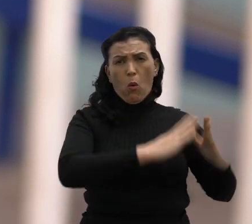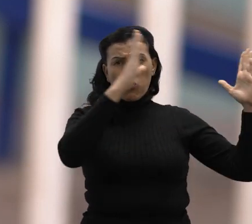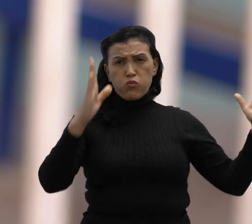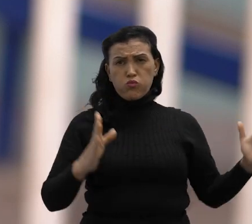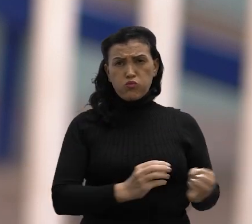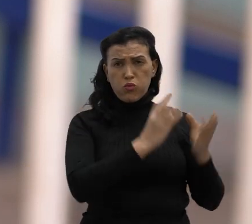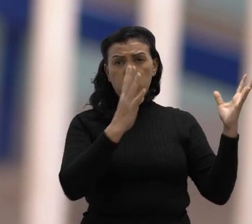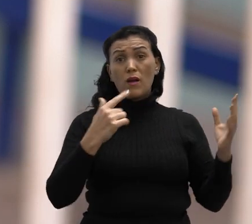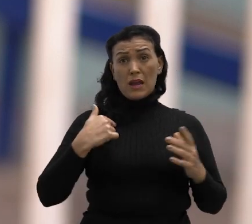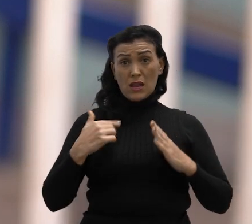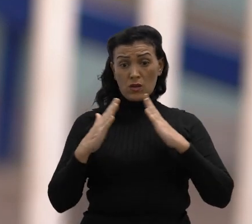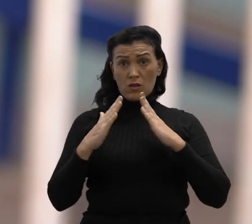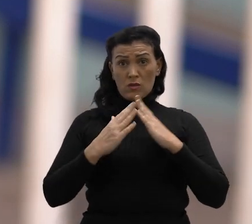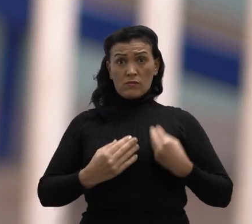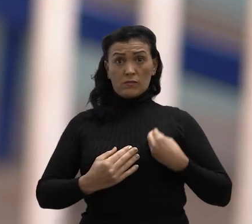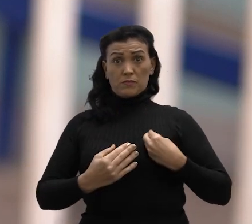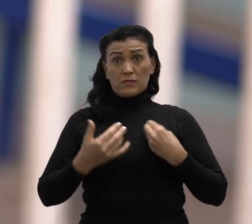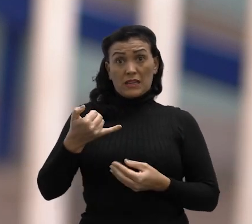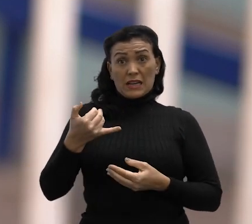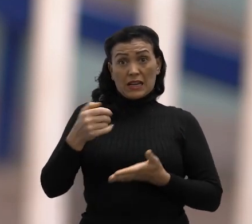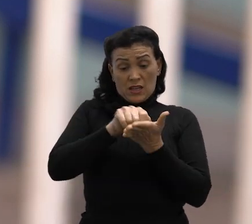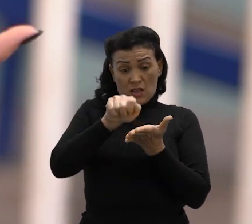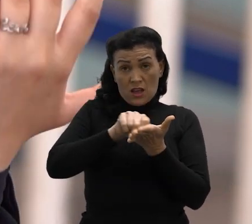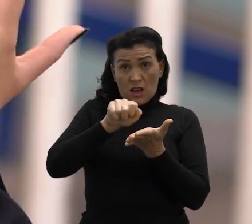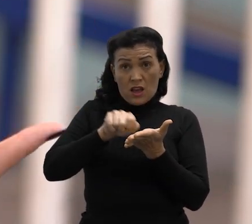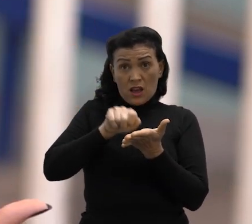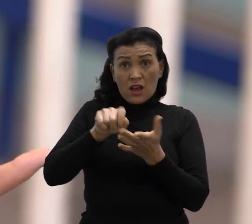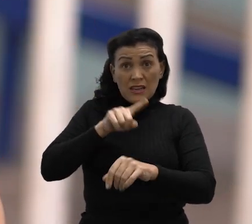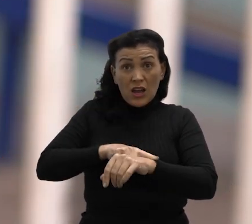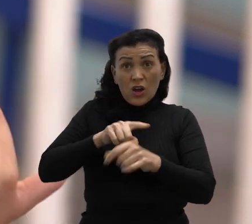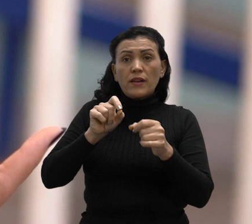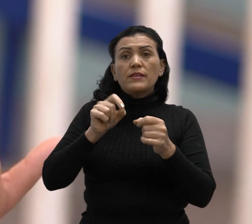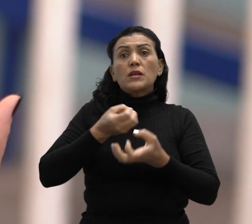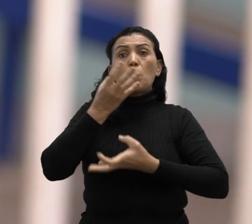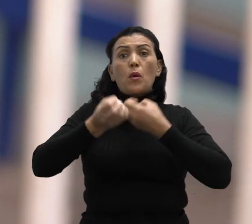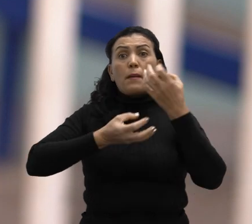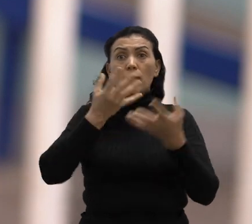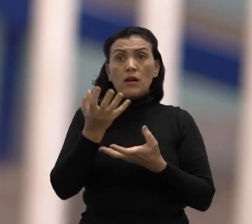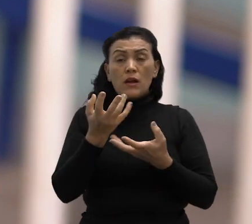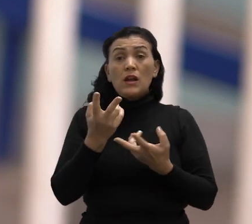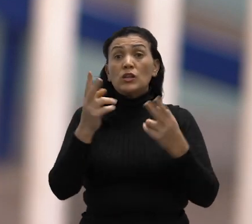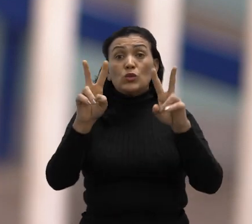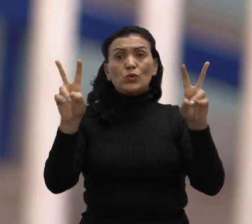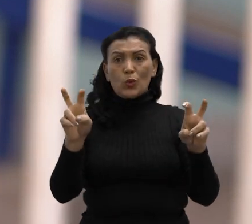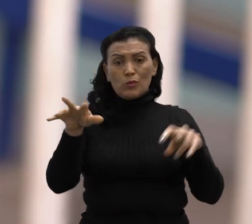كنت قاعده وماسكه دفتري وبكتب قصيده عن الوضع اللي قاعد بصير حاليا.